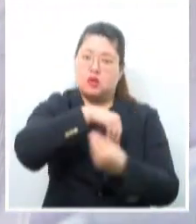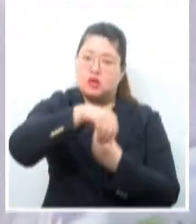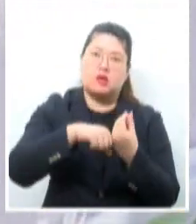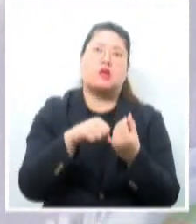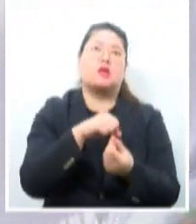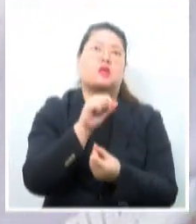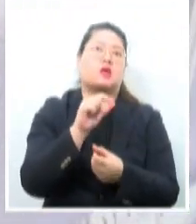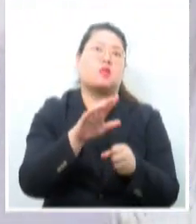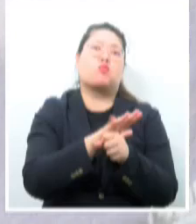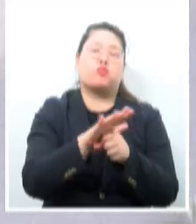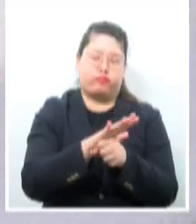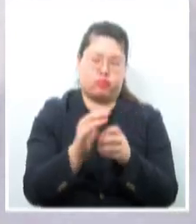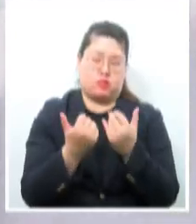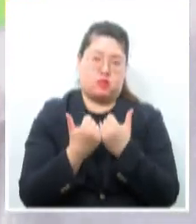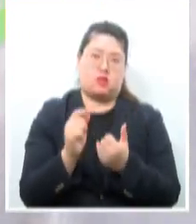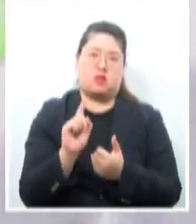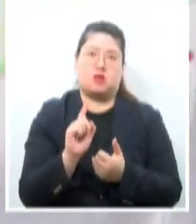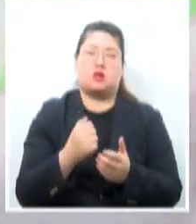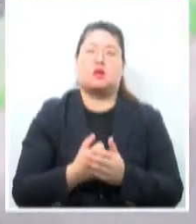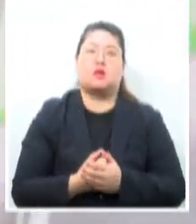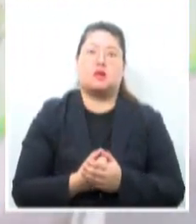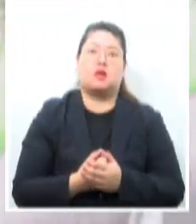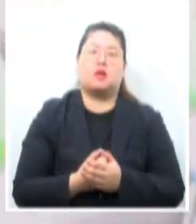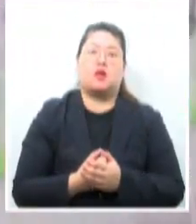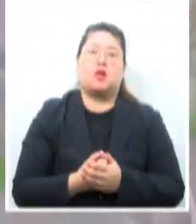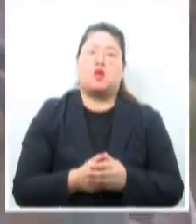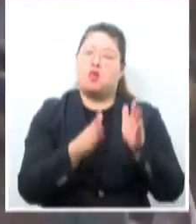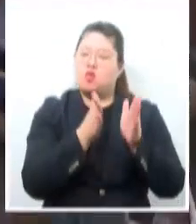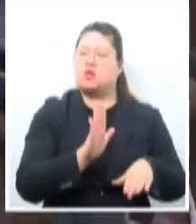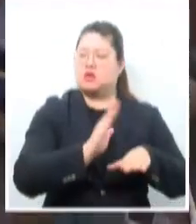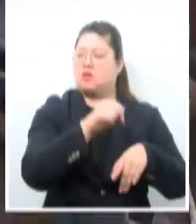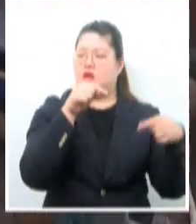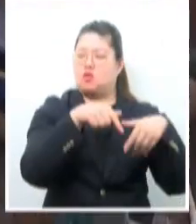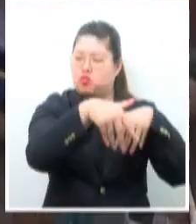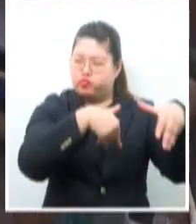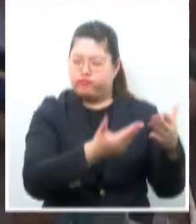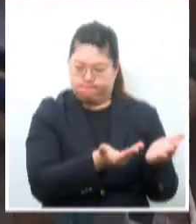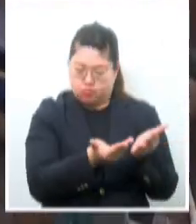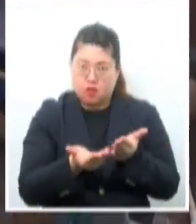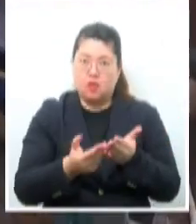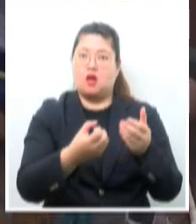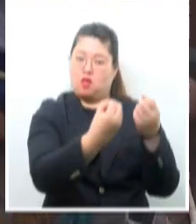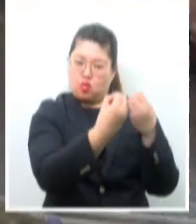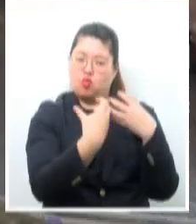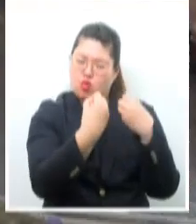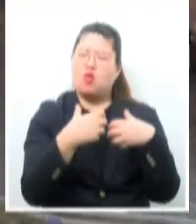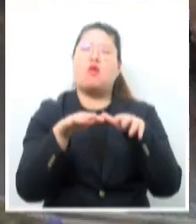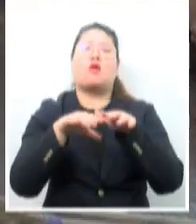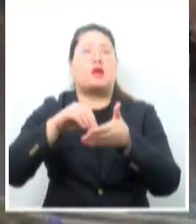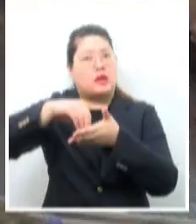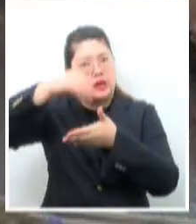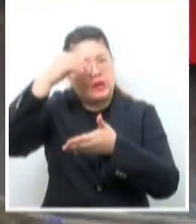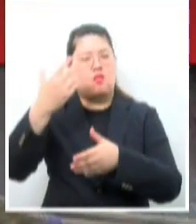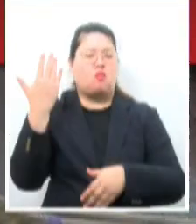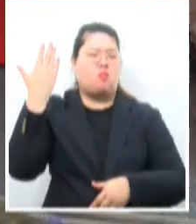ขึ้นมานะคะก็ได้ติดต่อวิทยากรในชุมชนค่ะมาช่วยในการสอนเด็ก ๆสมั